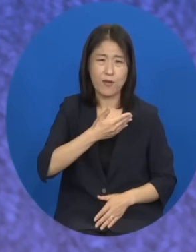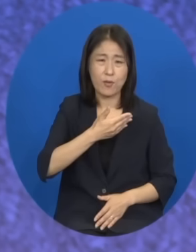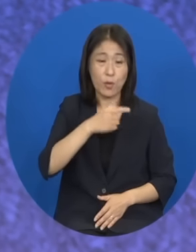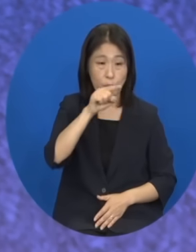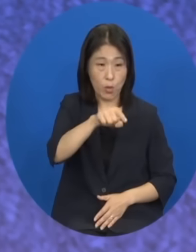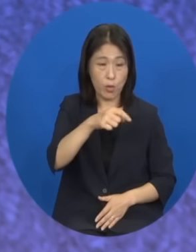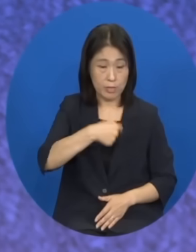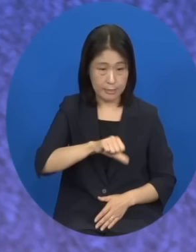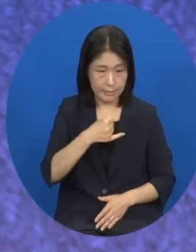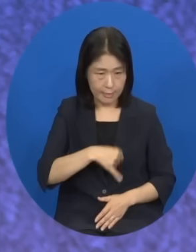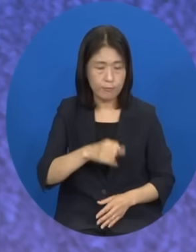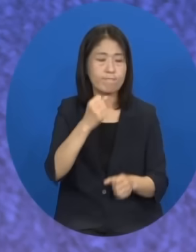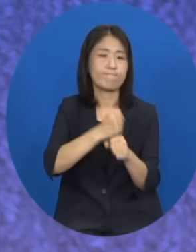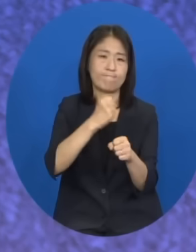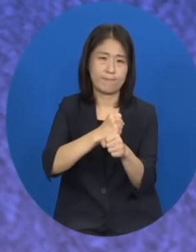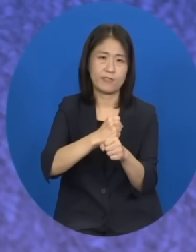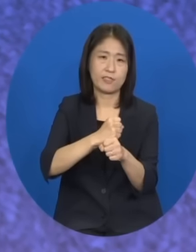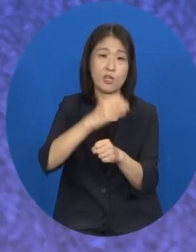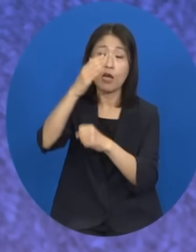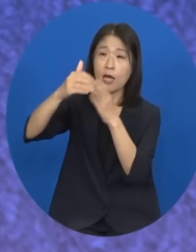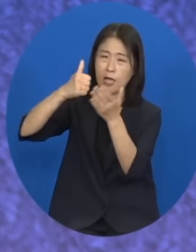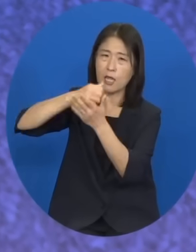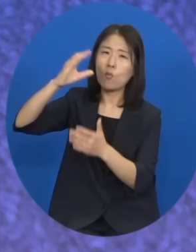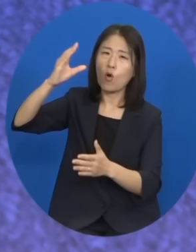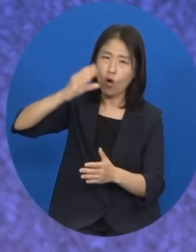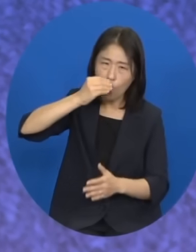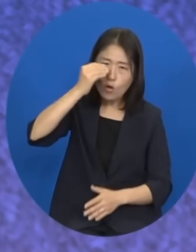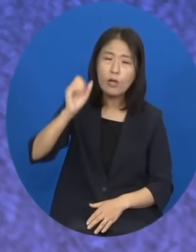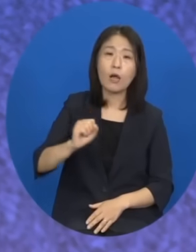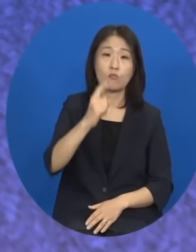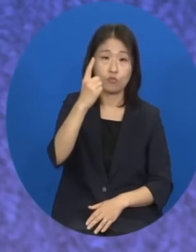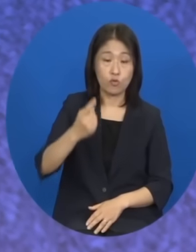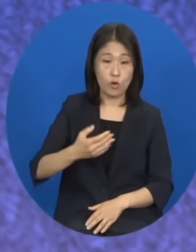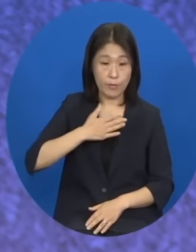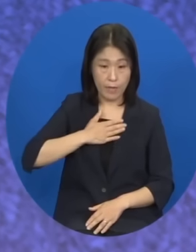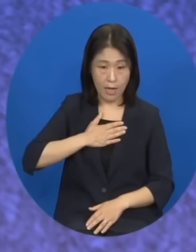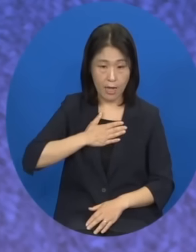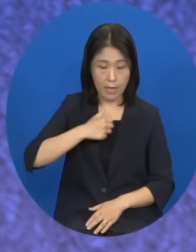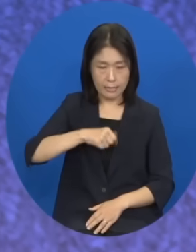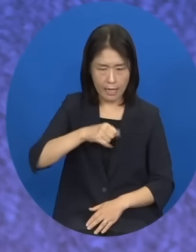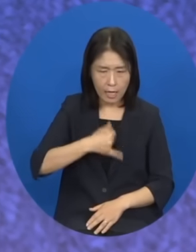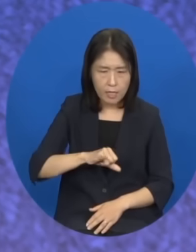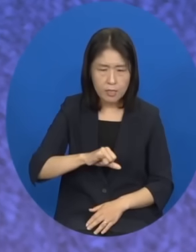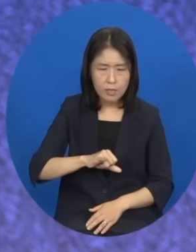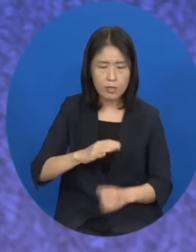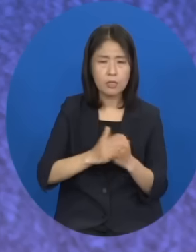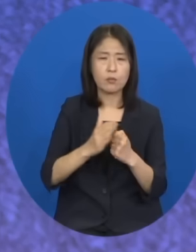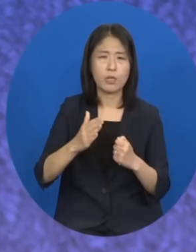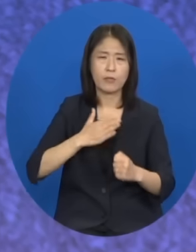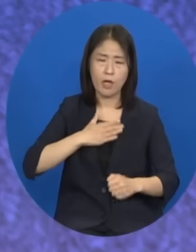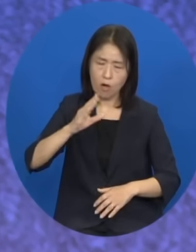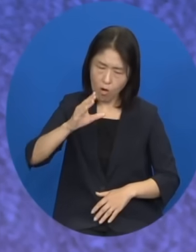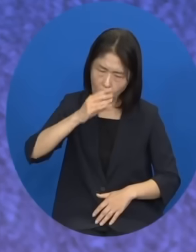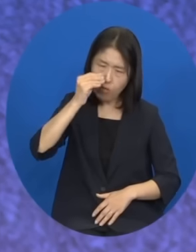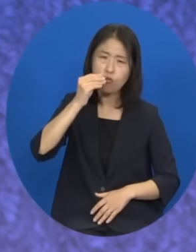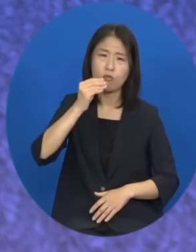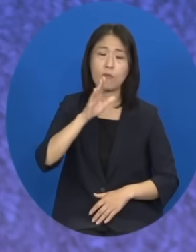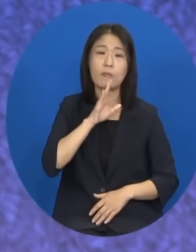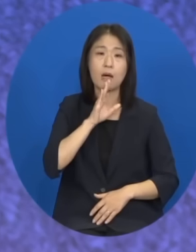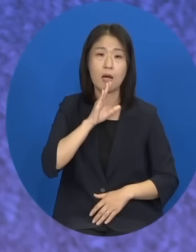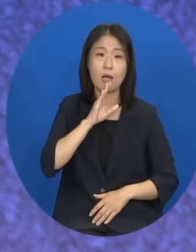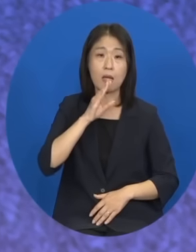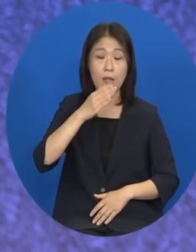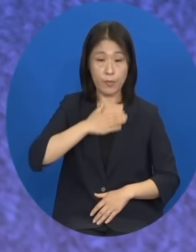했어. 하나님이 거룩하시니 하나님의 자녀인 나도 거룩하지요. 내가 할 일은 믿는